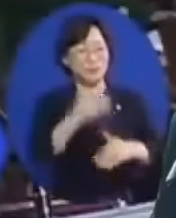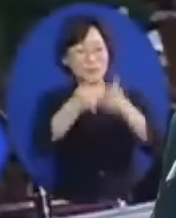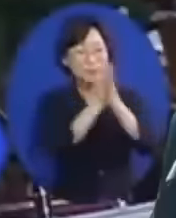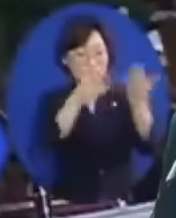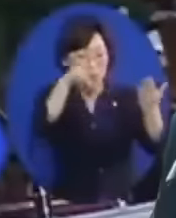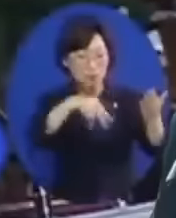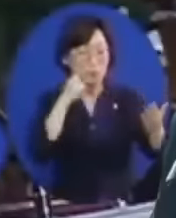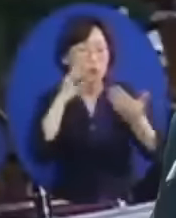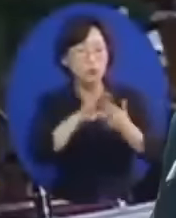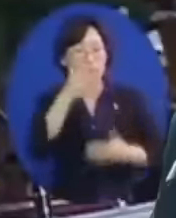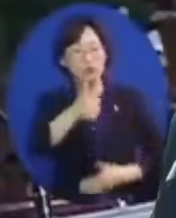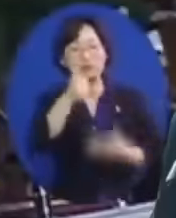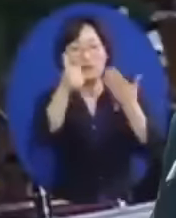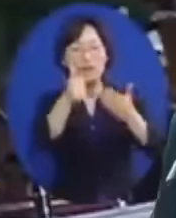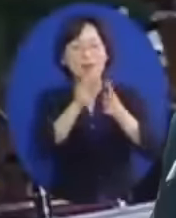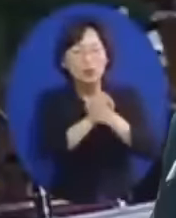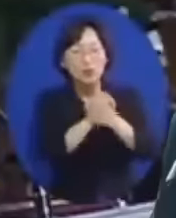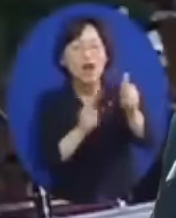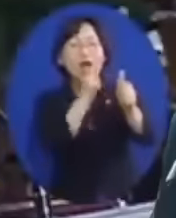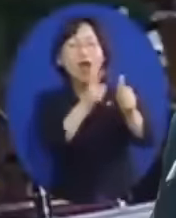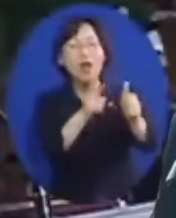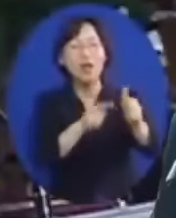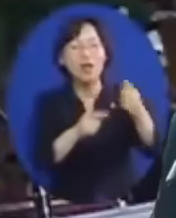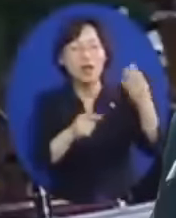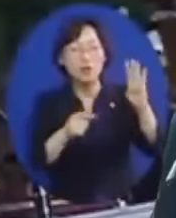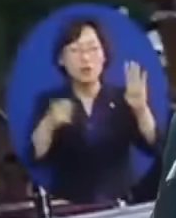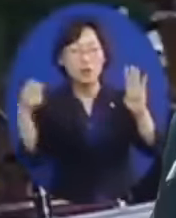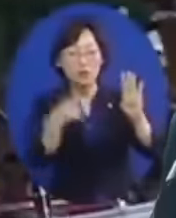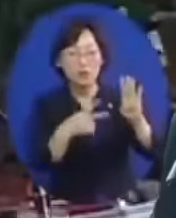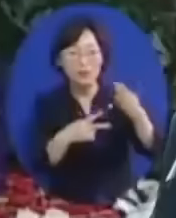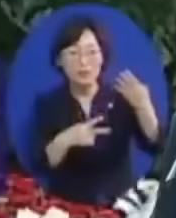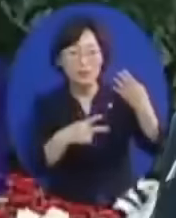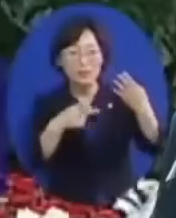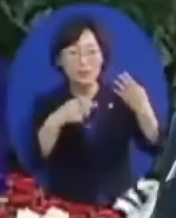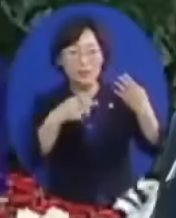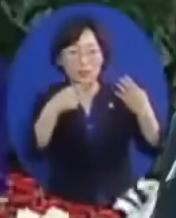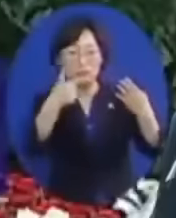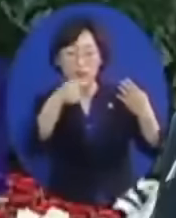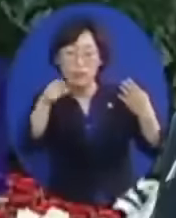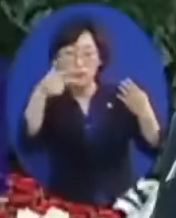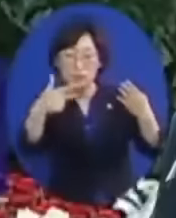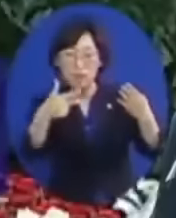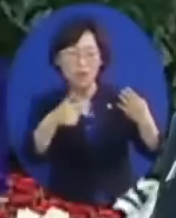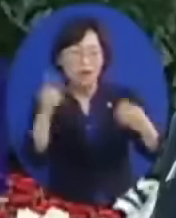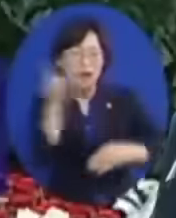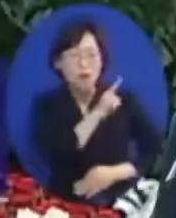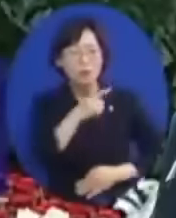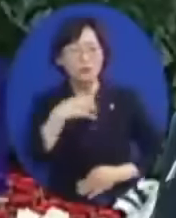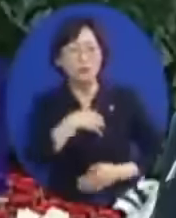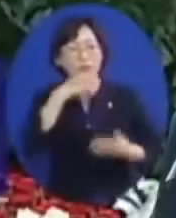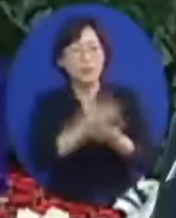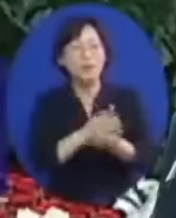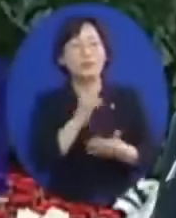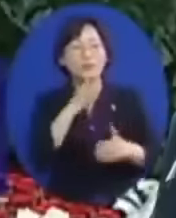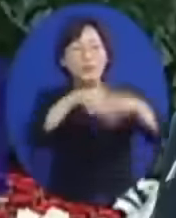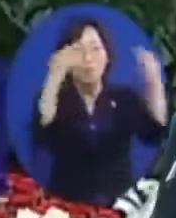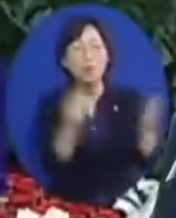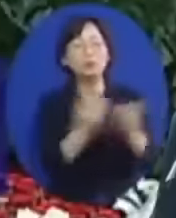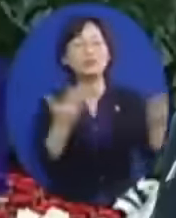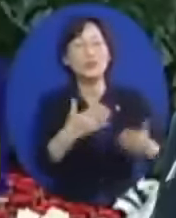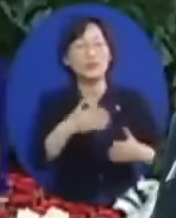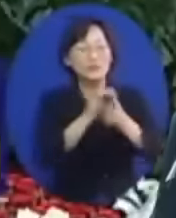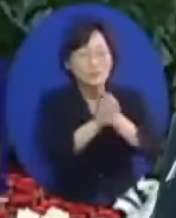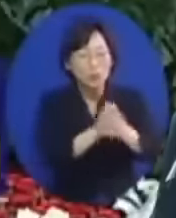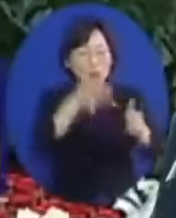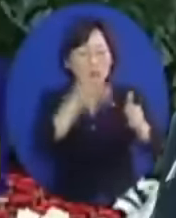성경에는 주께 기도로 아뢰라고 말하고 있습니다. 빌립보서 4장 6절로 7절에 아무것도 염려하지 말고 다만 모든 일에 기도와 간구로 너희